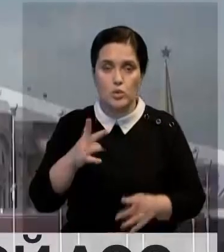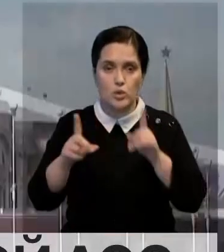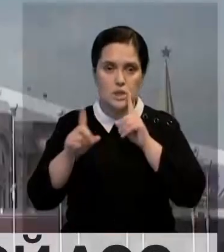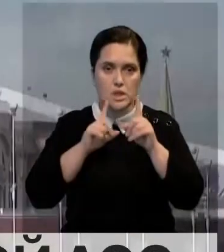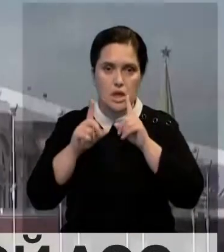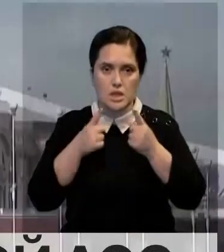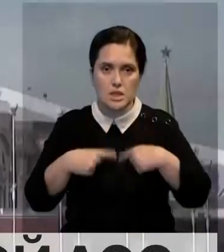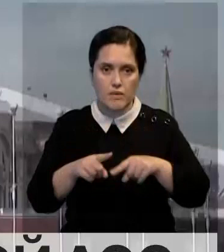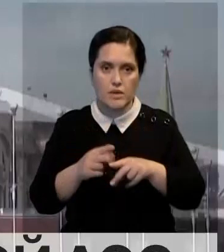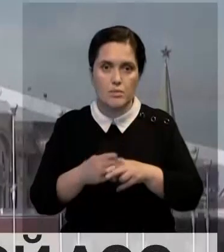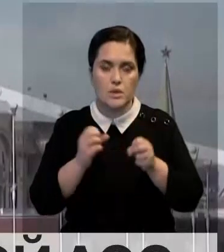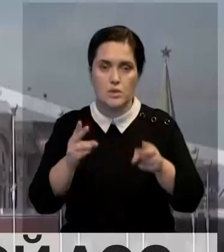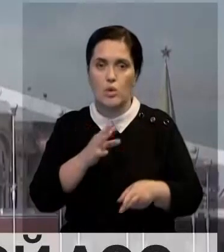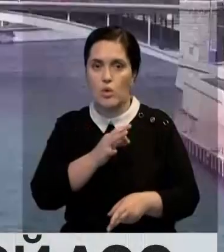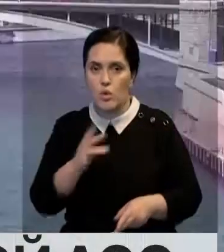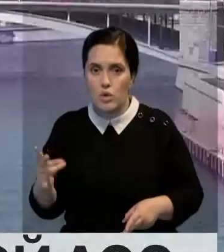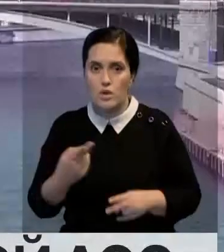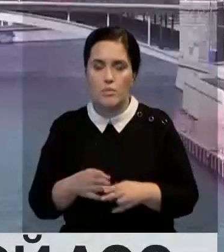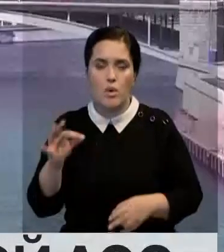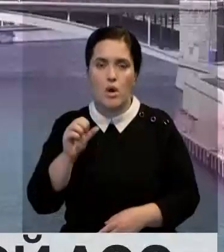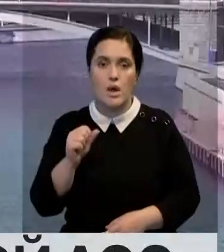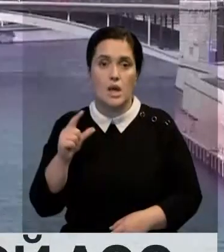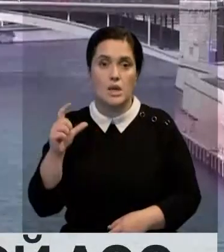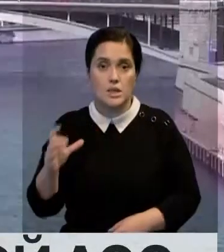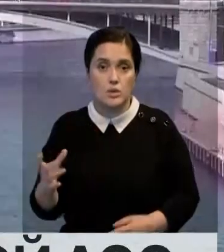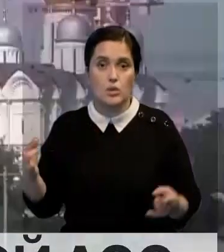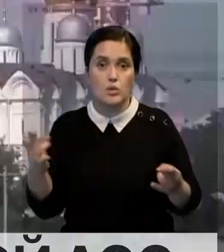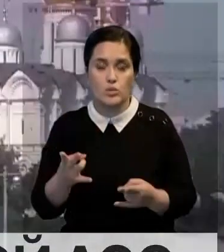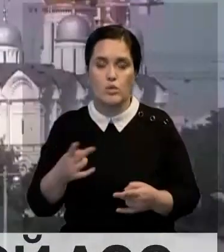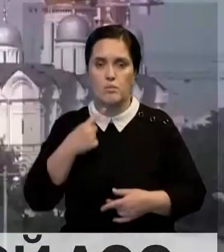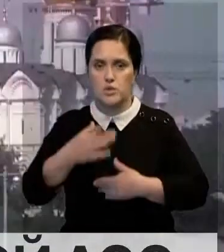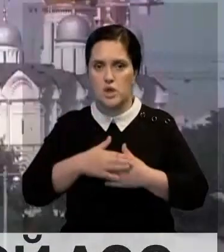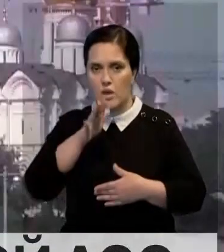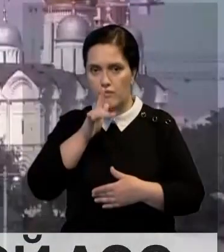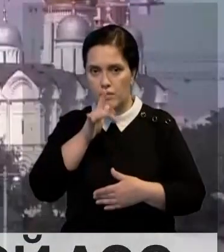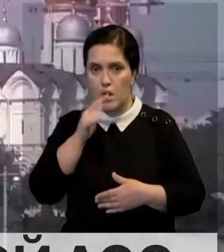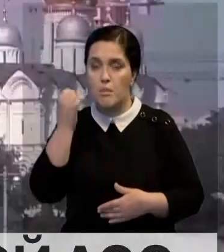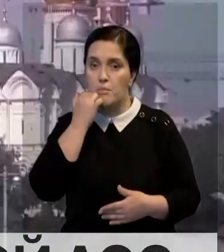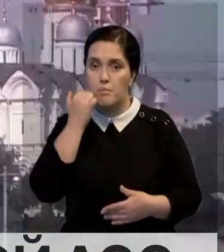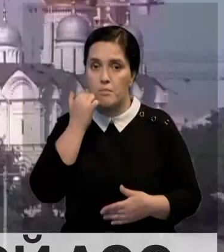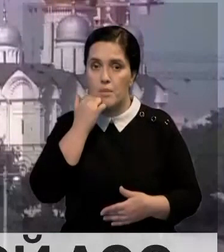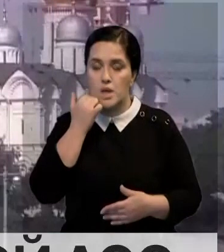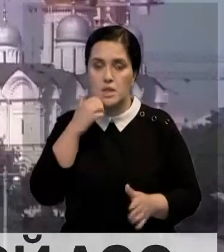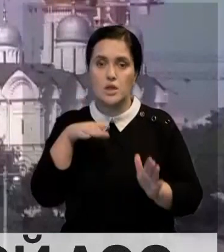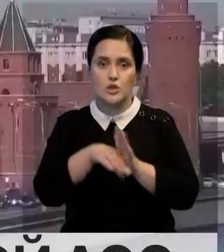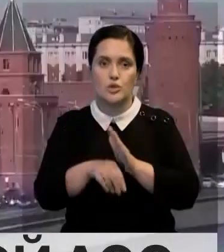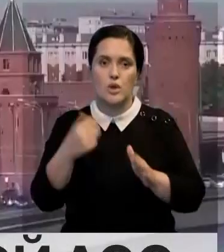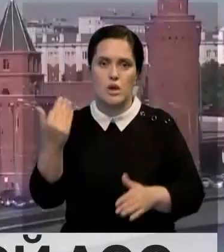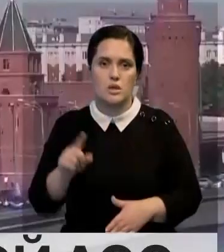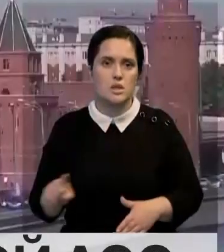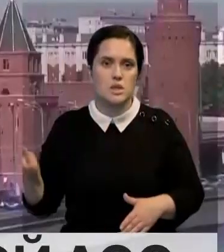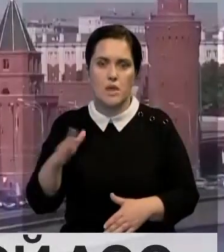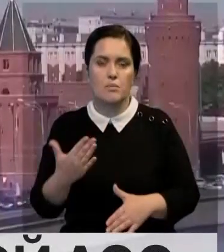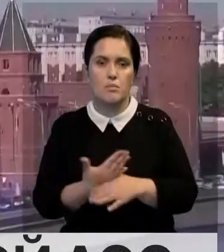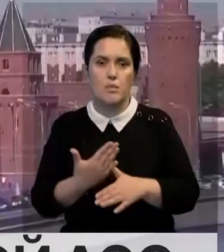заседание Совбеза ООН, посвященное ситуации на АЭС. Оно должно состояться в ближайшее время. В Москве, к слову, считают, что это именно Запад